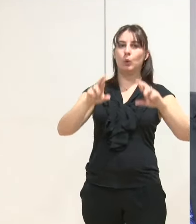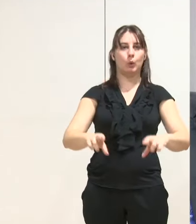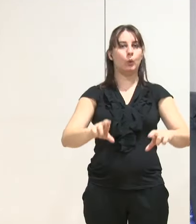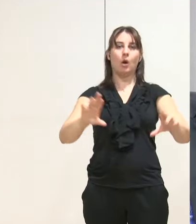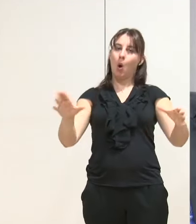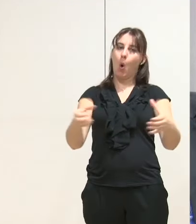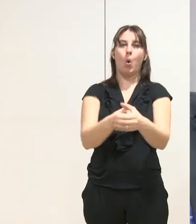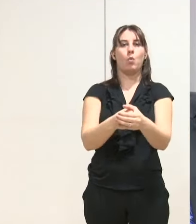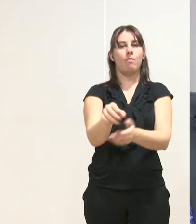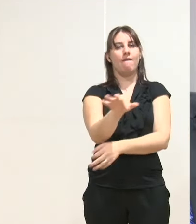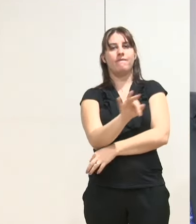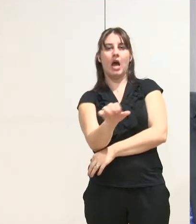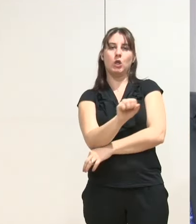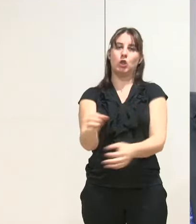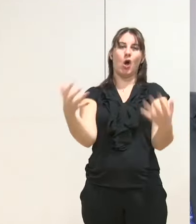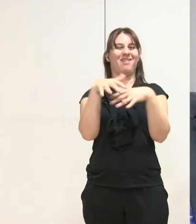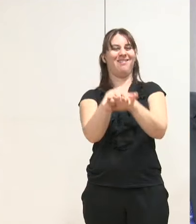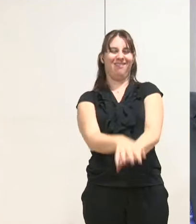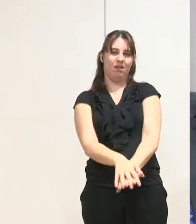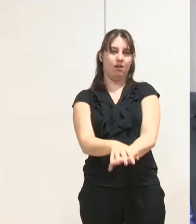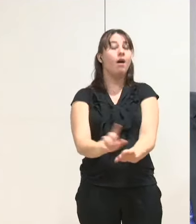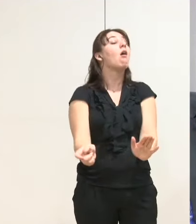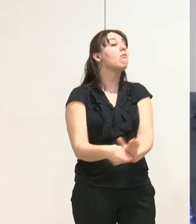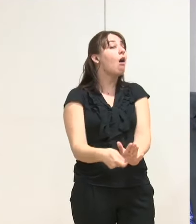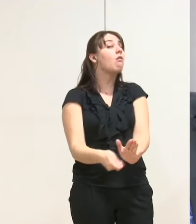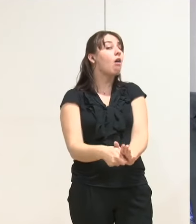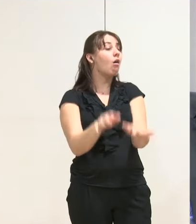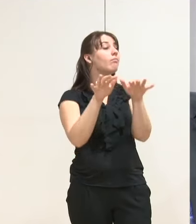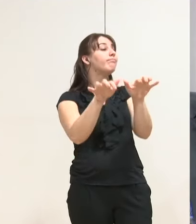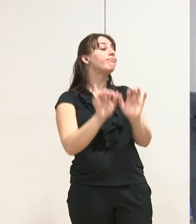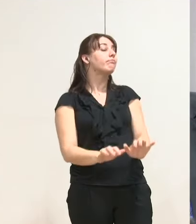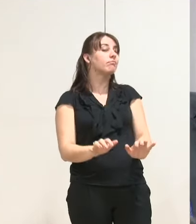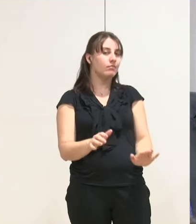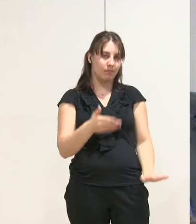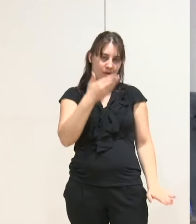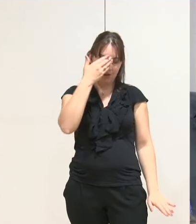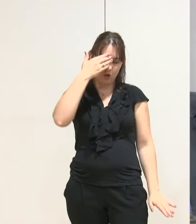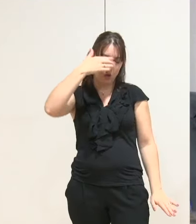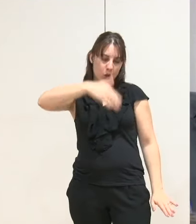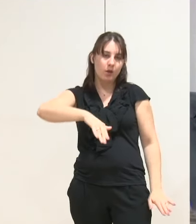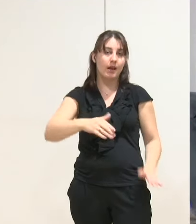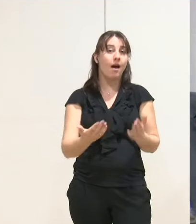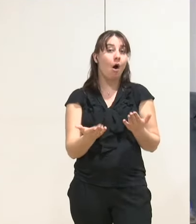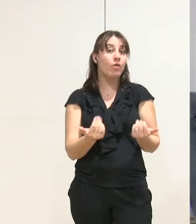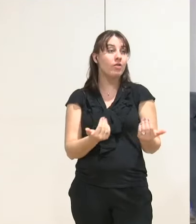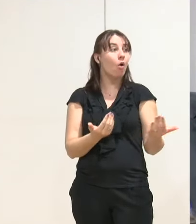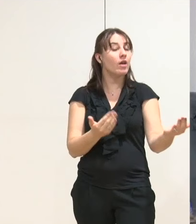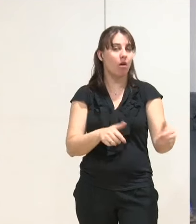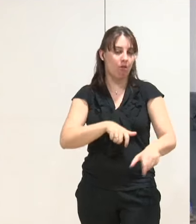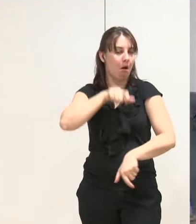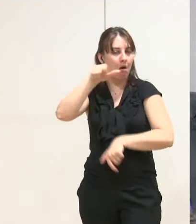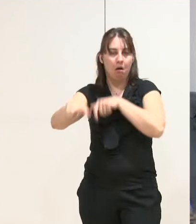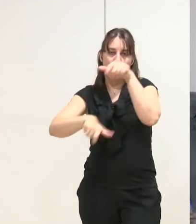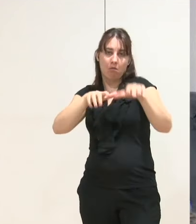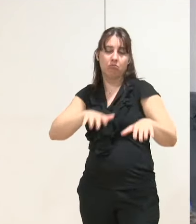regroupement de frattererie voilà une question que je sais la réponse est attendue par nombre